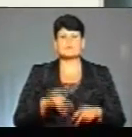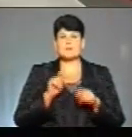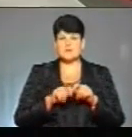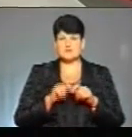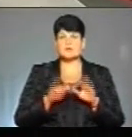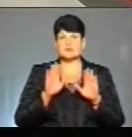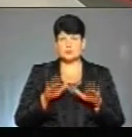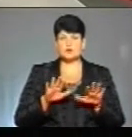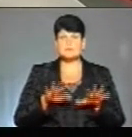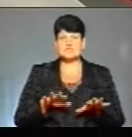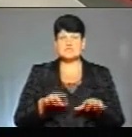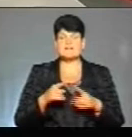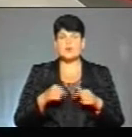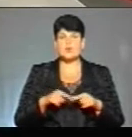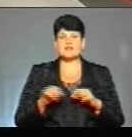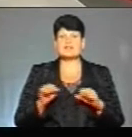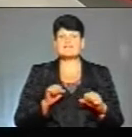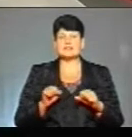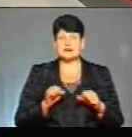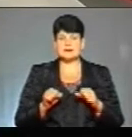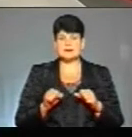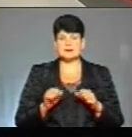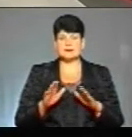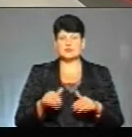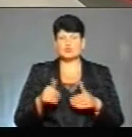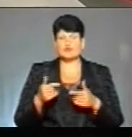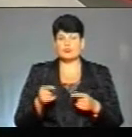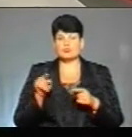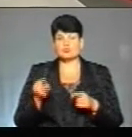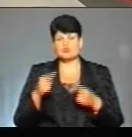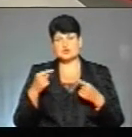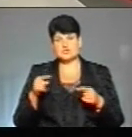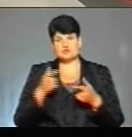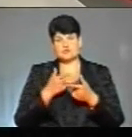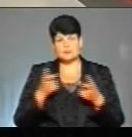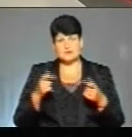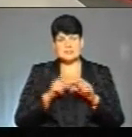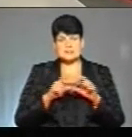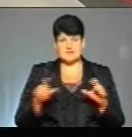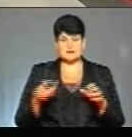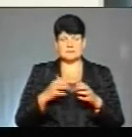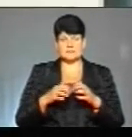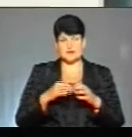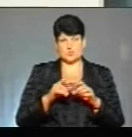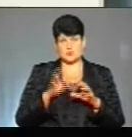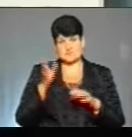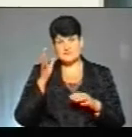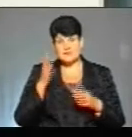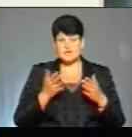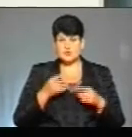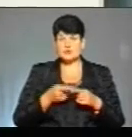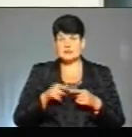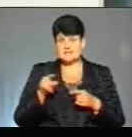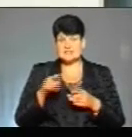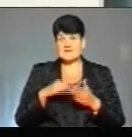Перевіряти будуть місцеві органи влади, які доводять ту чи іншу інформацію закладам загально-середньої освіти. І якщо